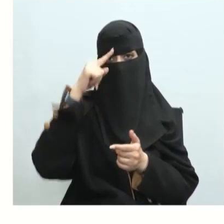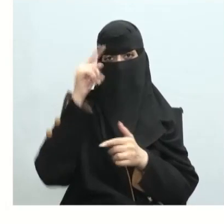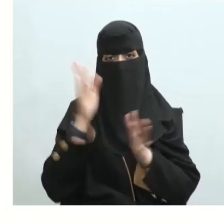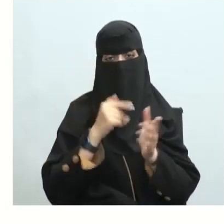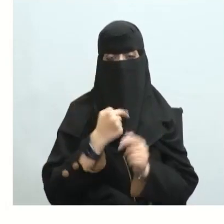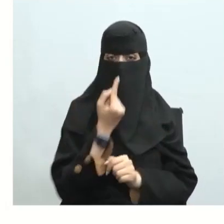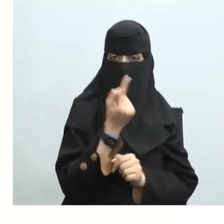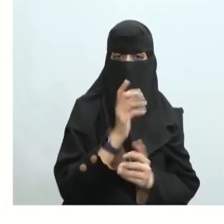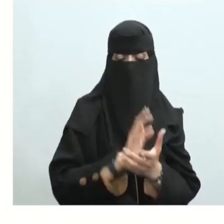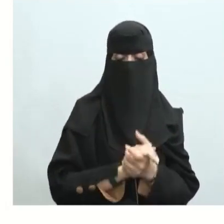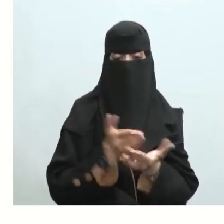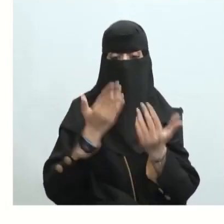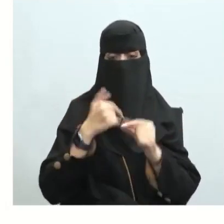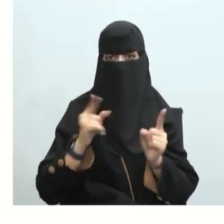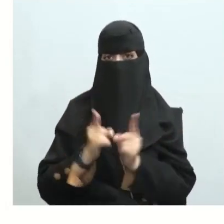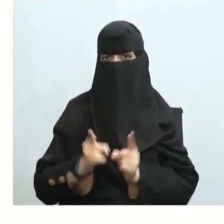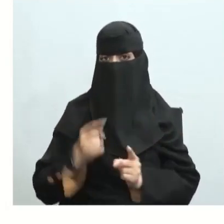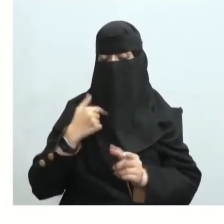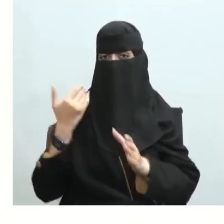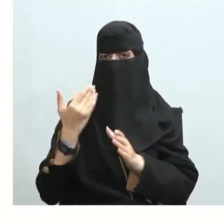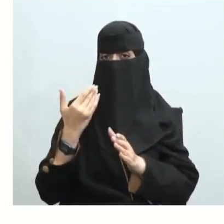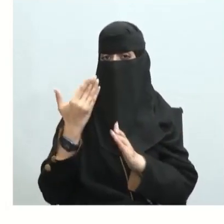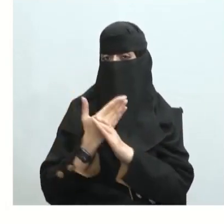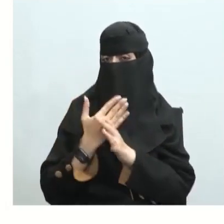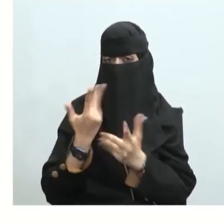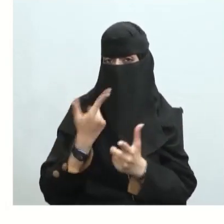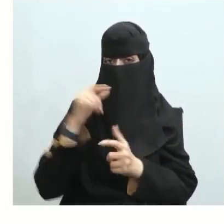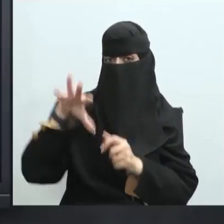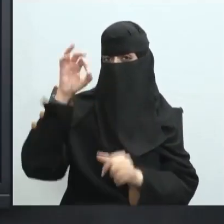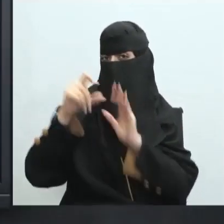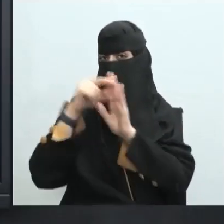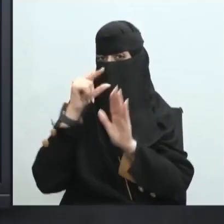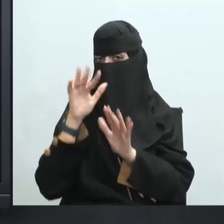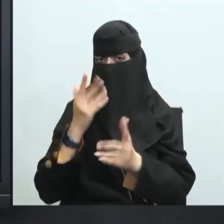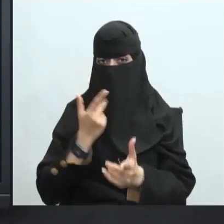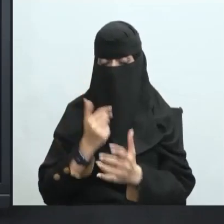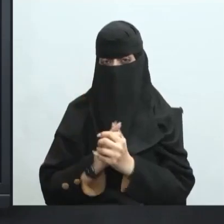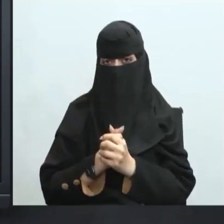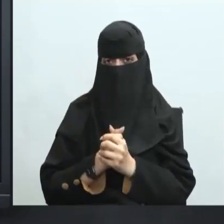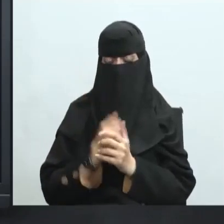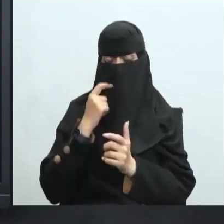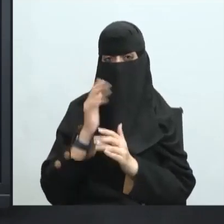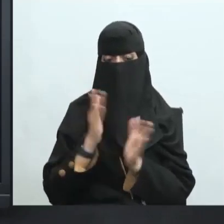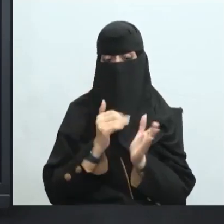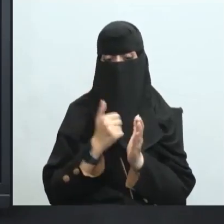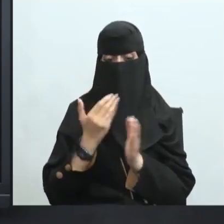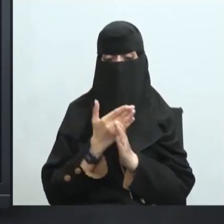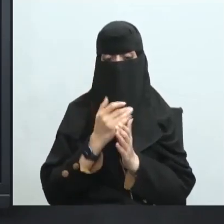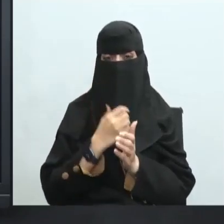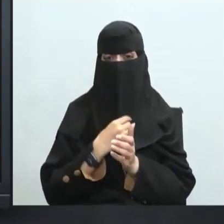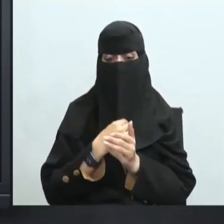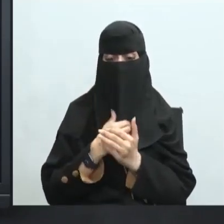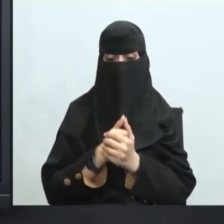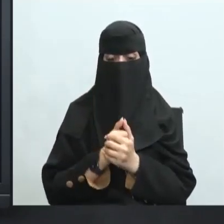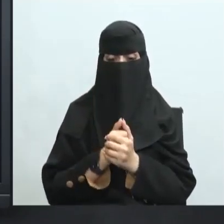طلب لخص مبرراتك ومؤهلاتك او معنى لماذا او ما السبب هنا في اقامه هذا الطلب